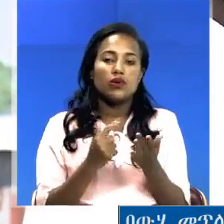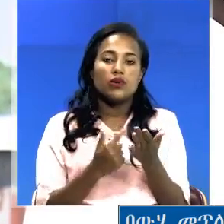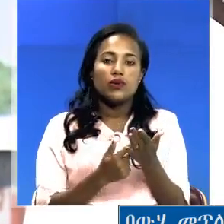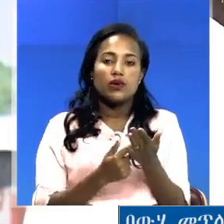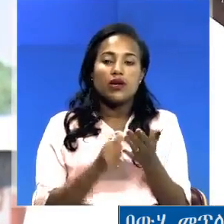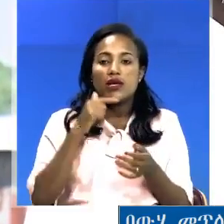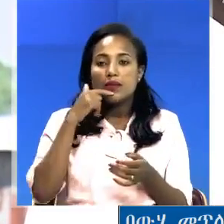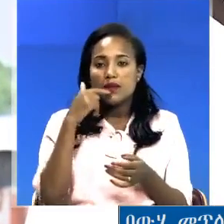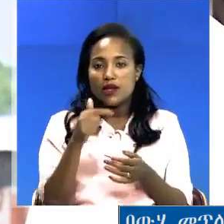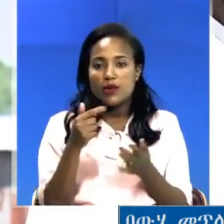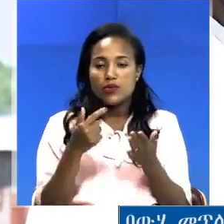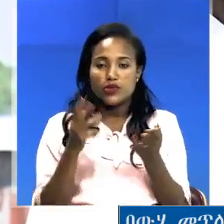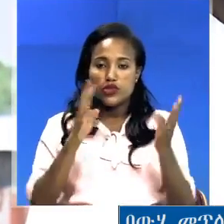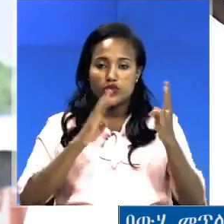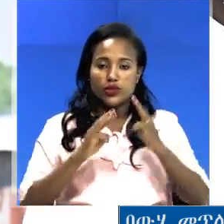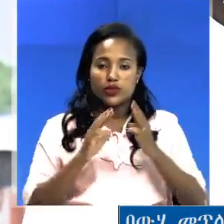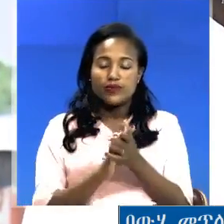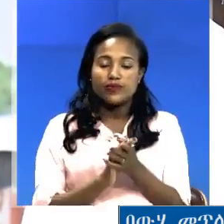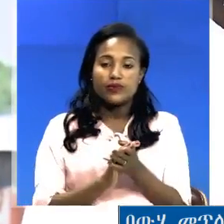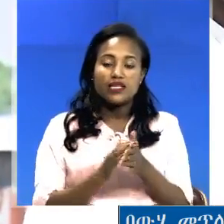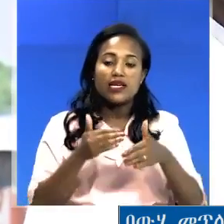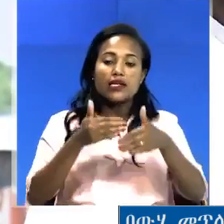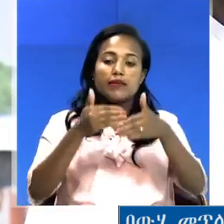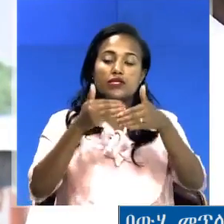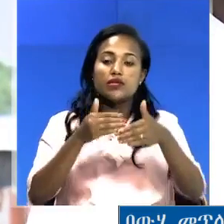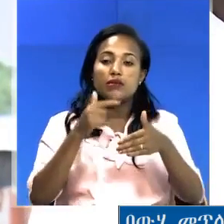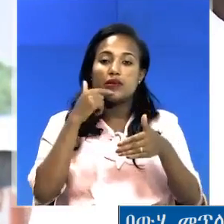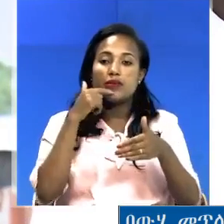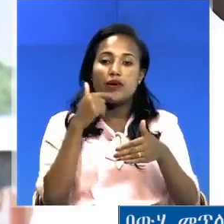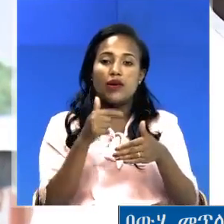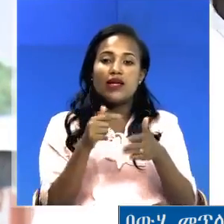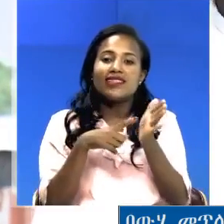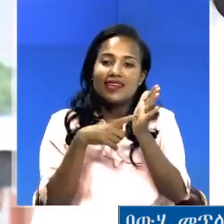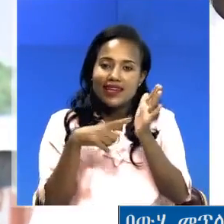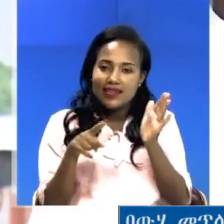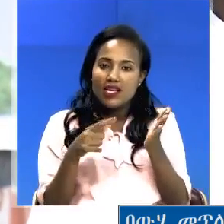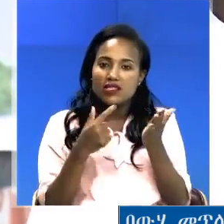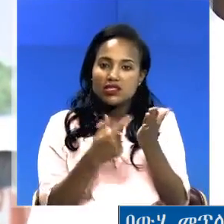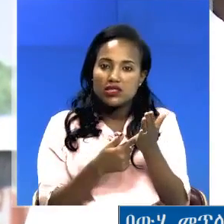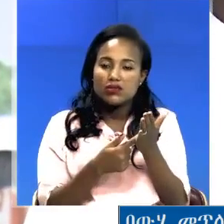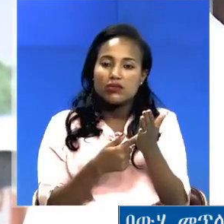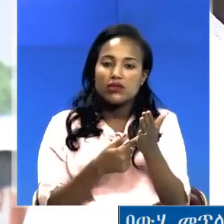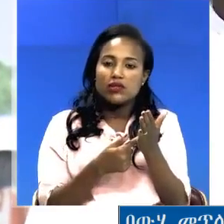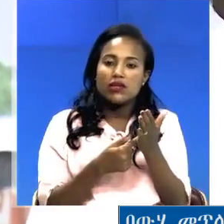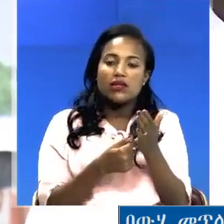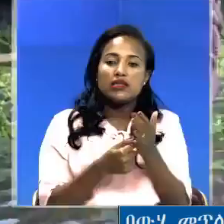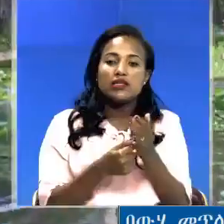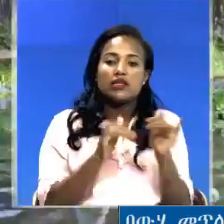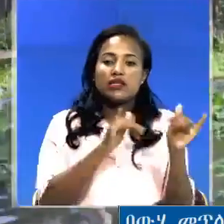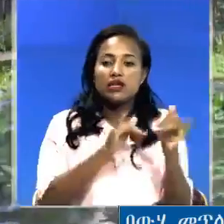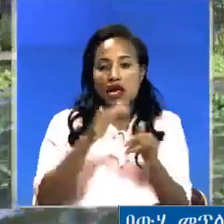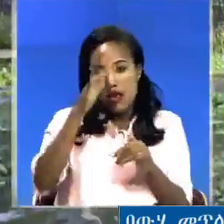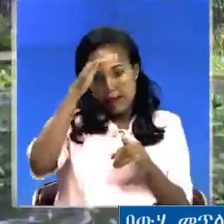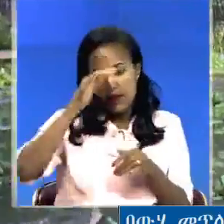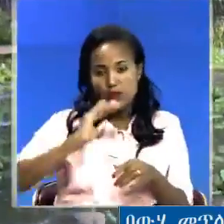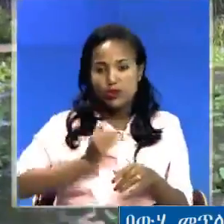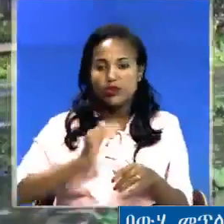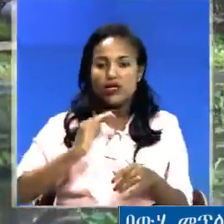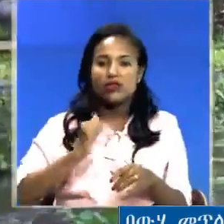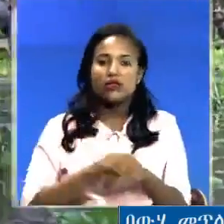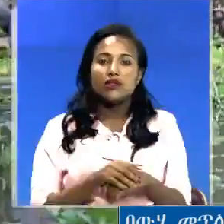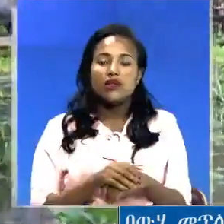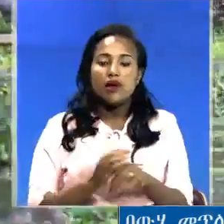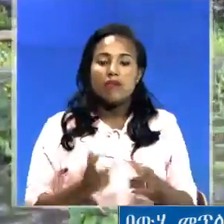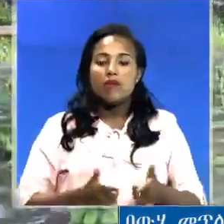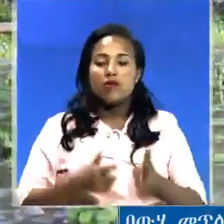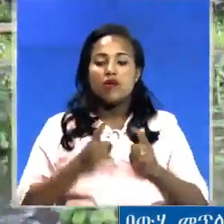የምንለውች ግድብ ተገደበች የምትባለው ተገልጣልን እቺው ተንከለዋውሰን እንደ አባቶች እንደነታችን እዚሁ መኗሪያ ሆነ